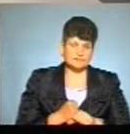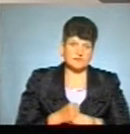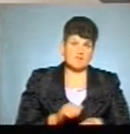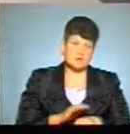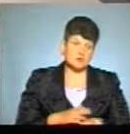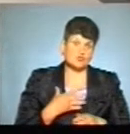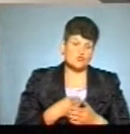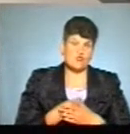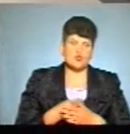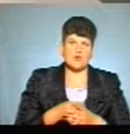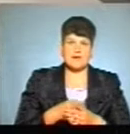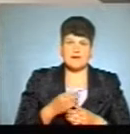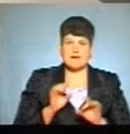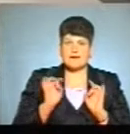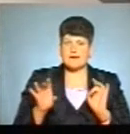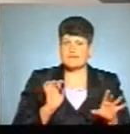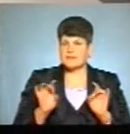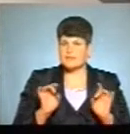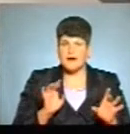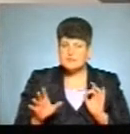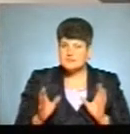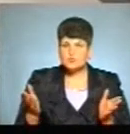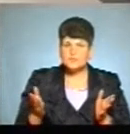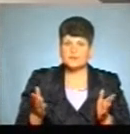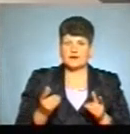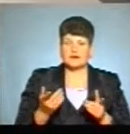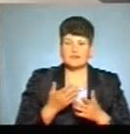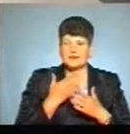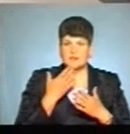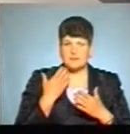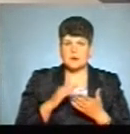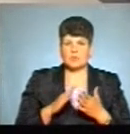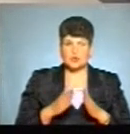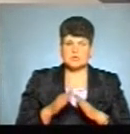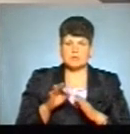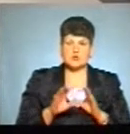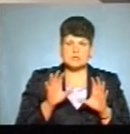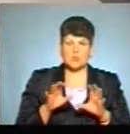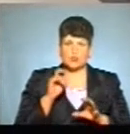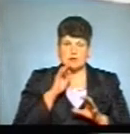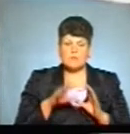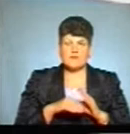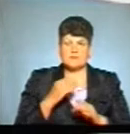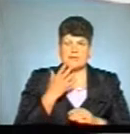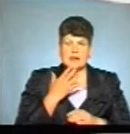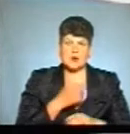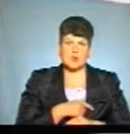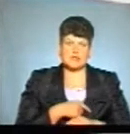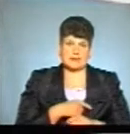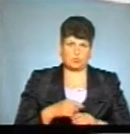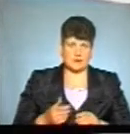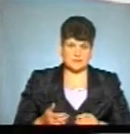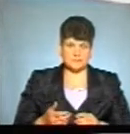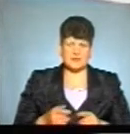свою агітацію, і для цього і не застосовується положення закону України про вибори народних депутатів. Тобто,